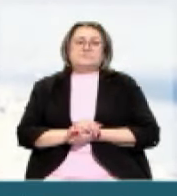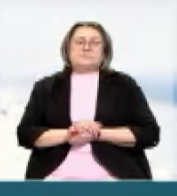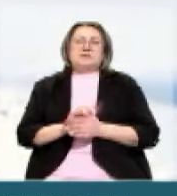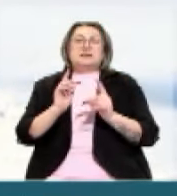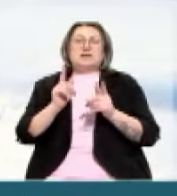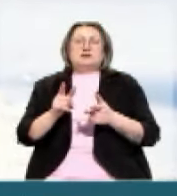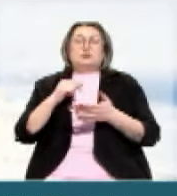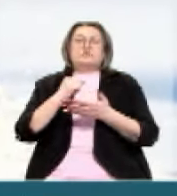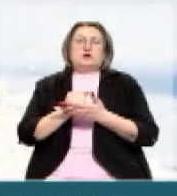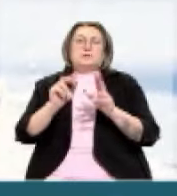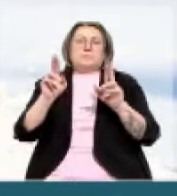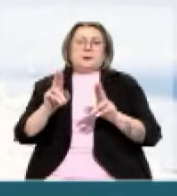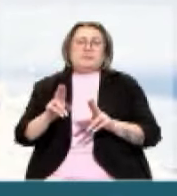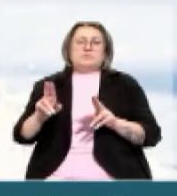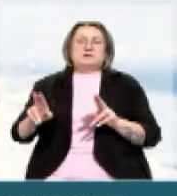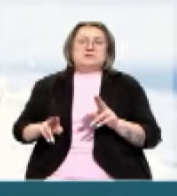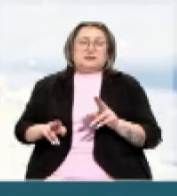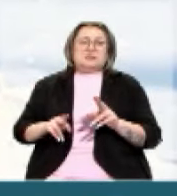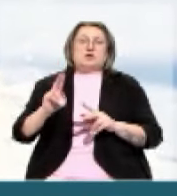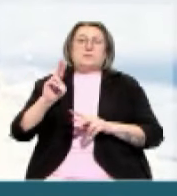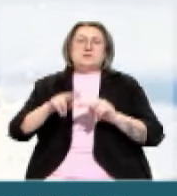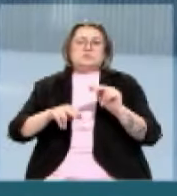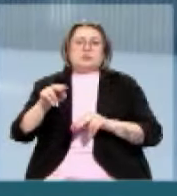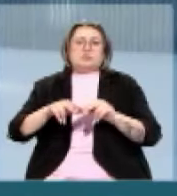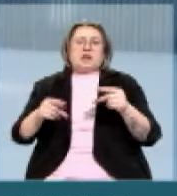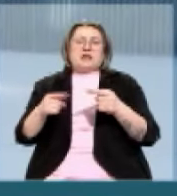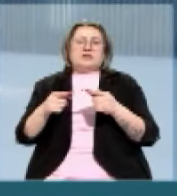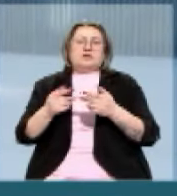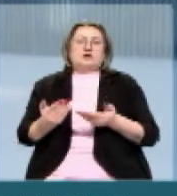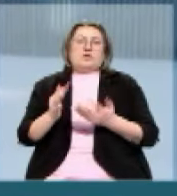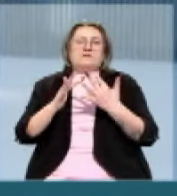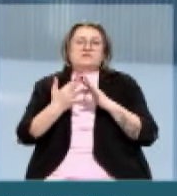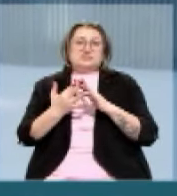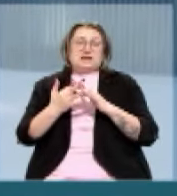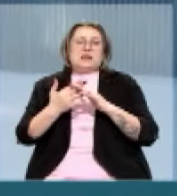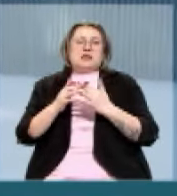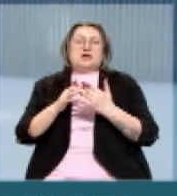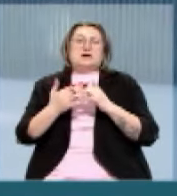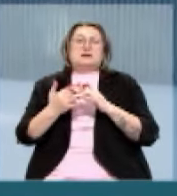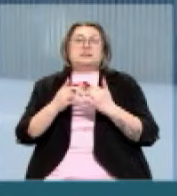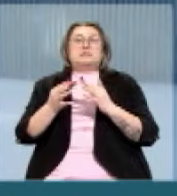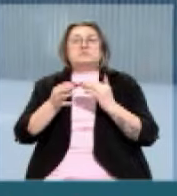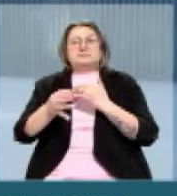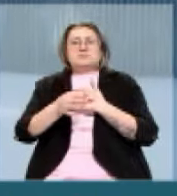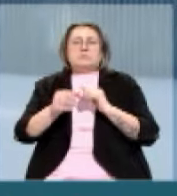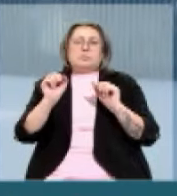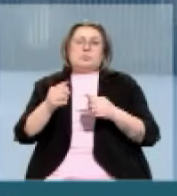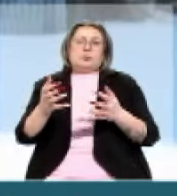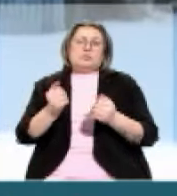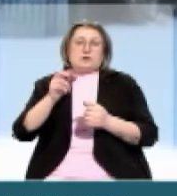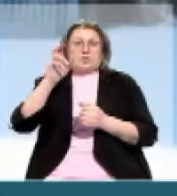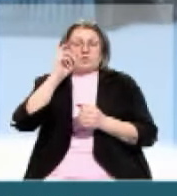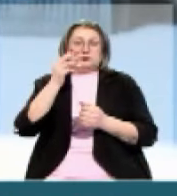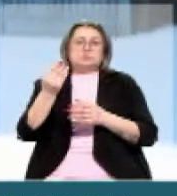Бекітілген ережеге сәйкес ауылда, кентте немесе ауылдық округте жалға берілетін тұрғын үй салған жұмыс берушілер 5 миллион теңгеге